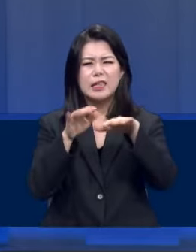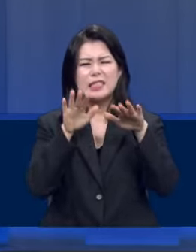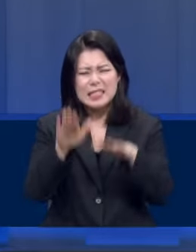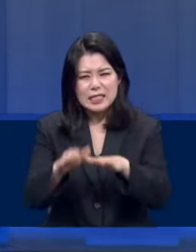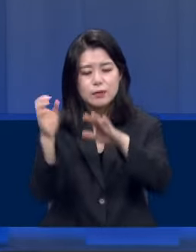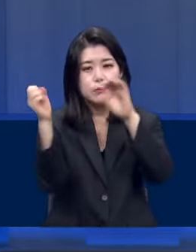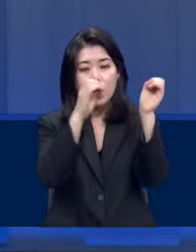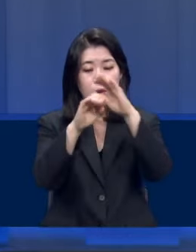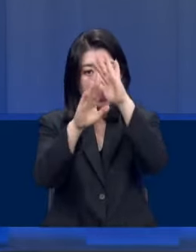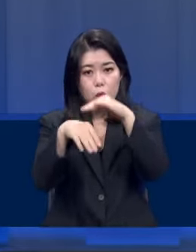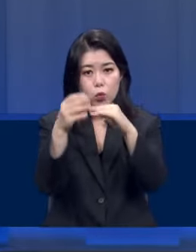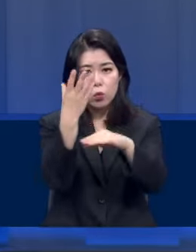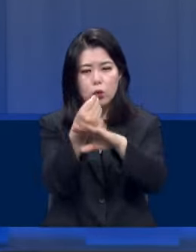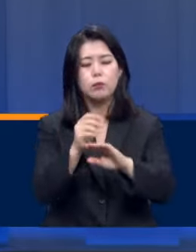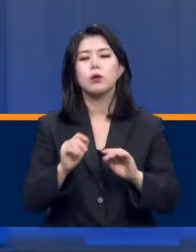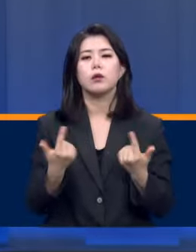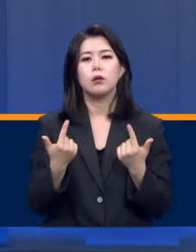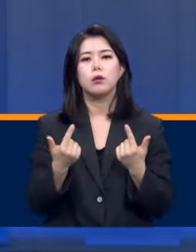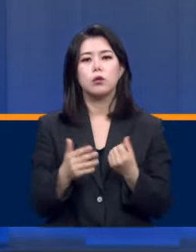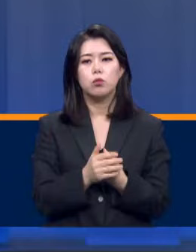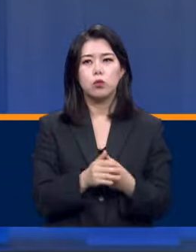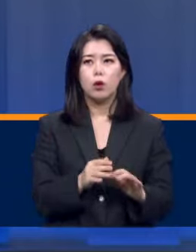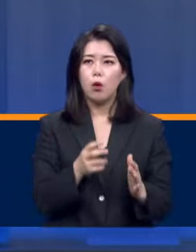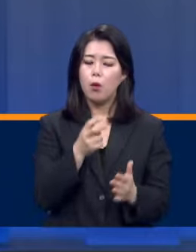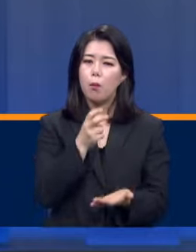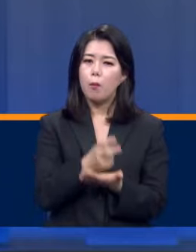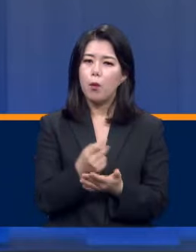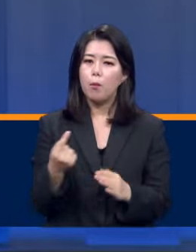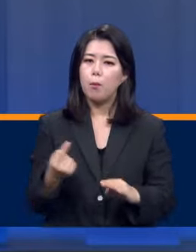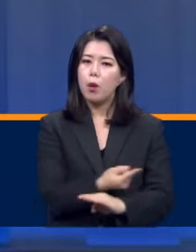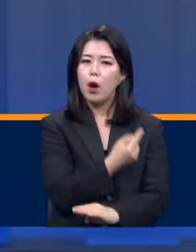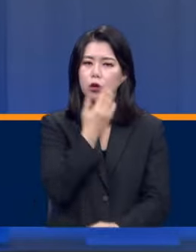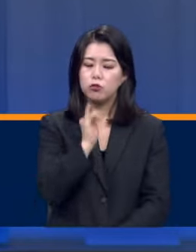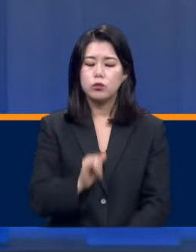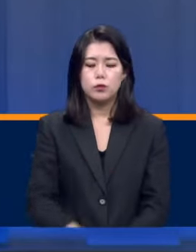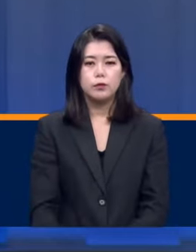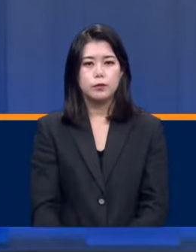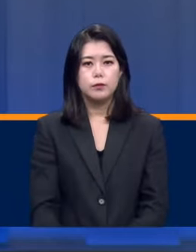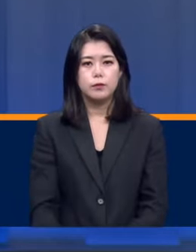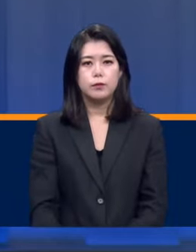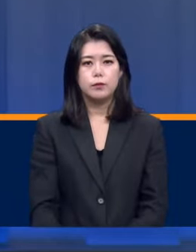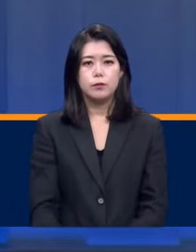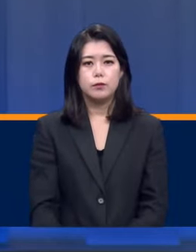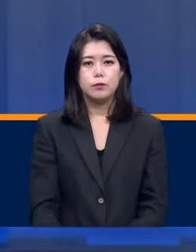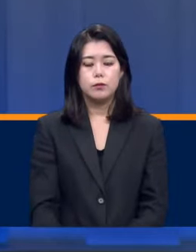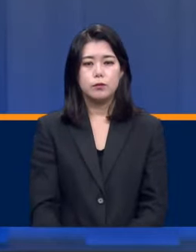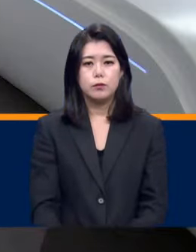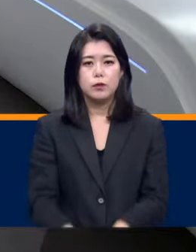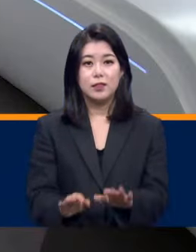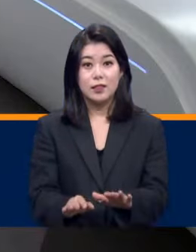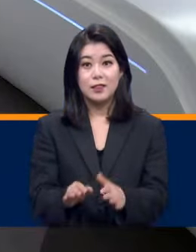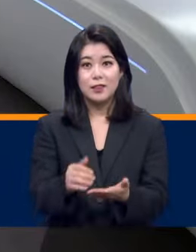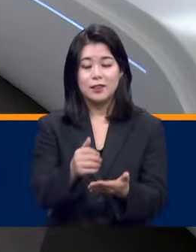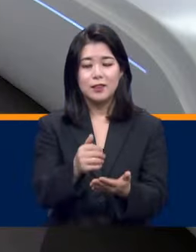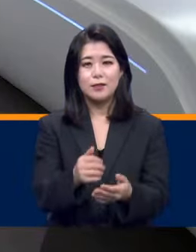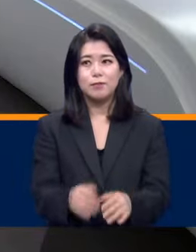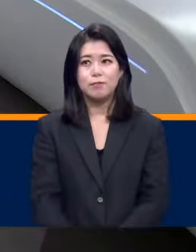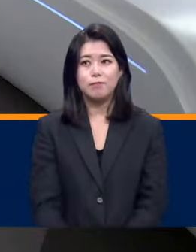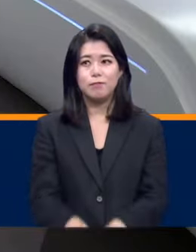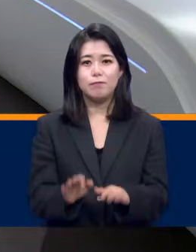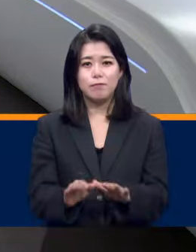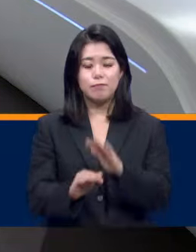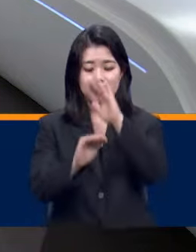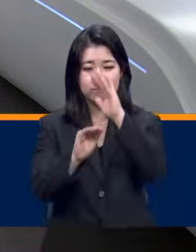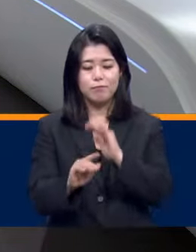녹음한 것은 아니기 때문에요 관련 법을 좀 피해갈 수 있지 않을까라는 생각 듭니다네 김변호사 김 김 대변이 님 지금